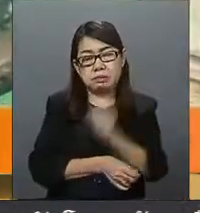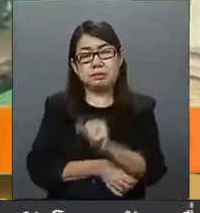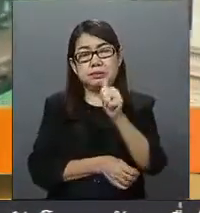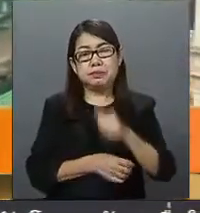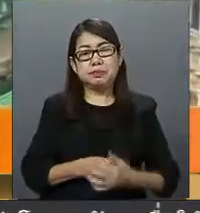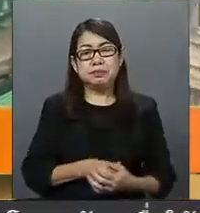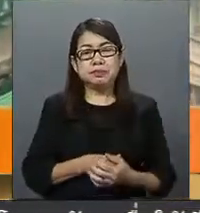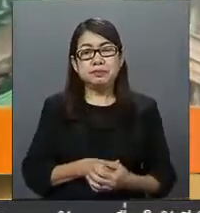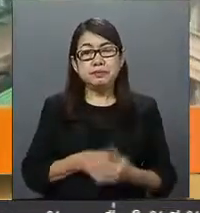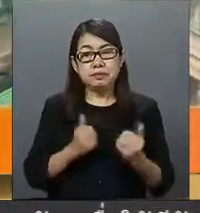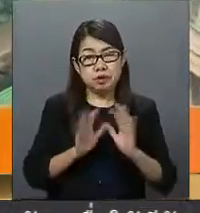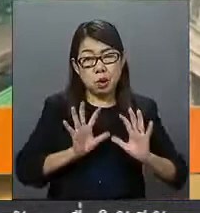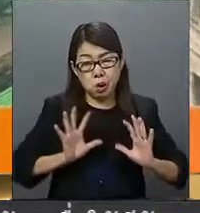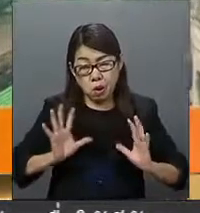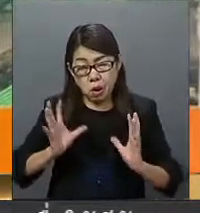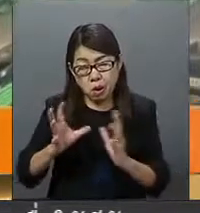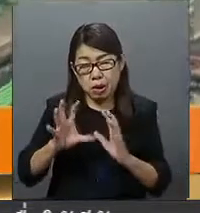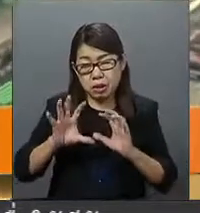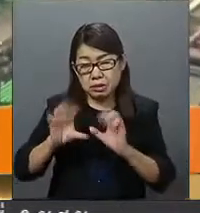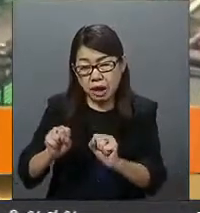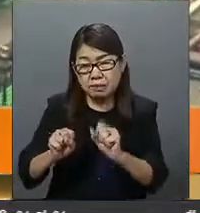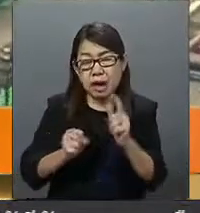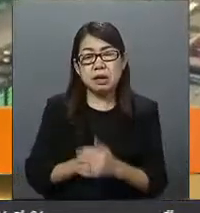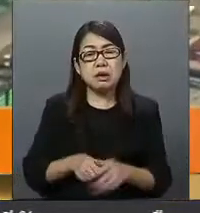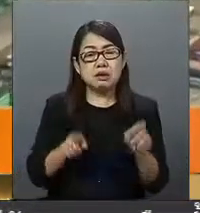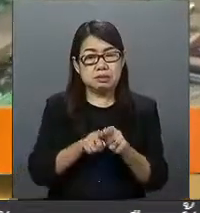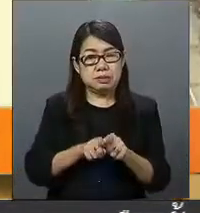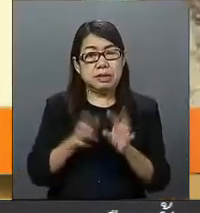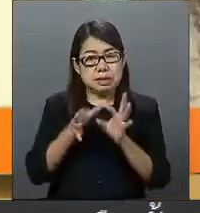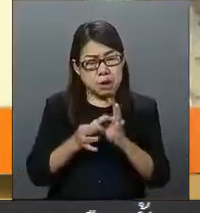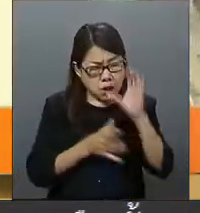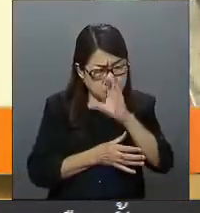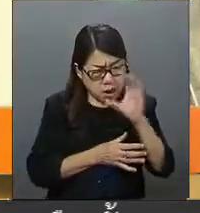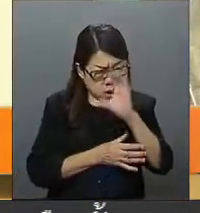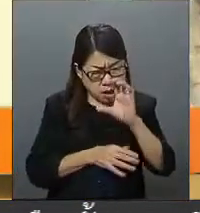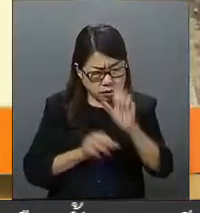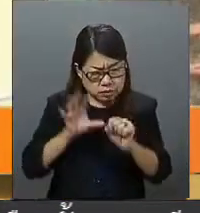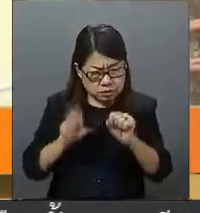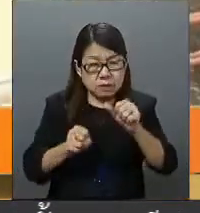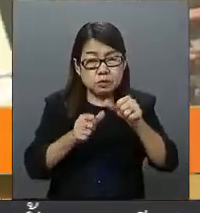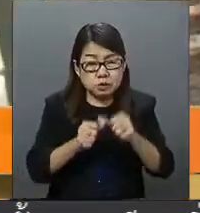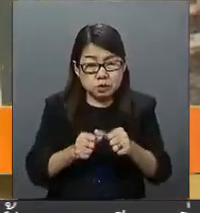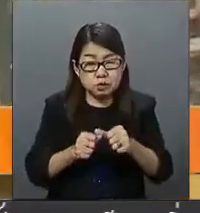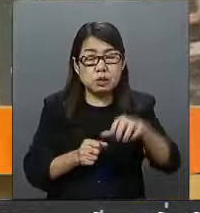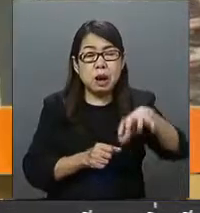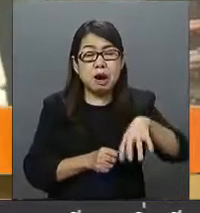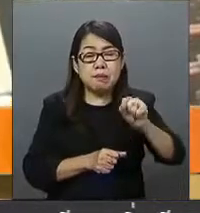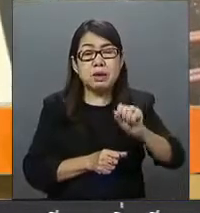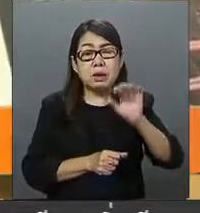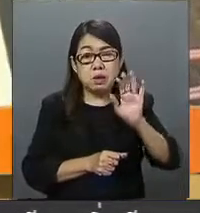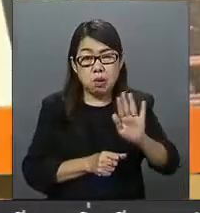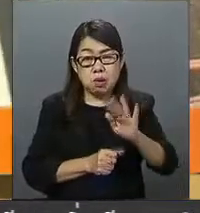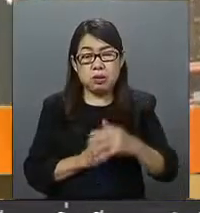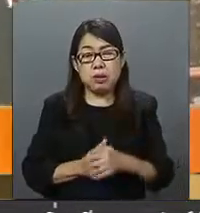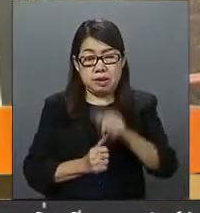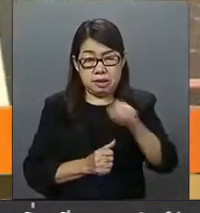ปฏิบัติการครั้งนี้ค่ะถือเป็นหนึ่งในการสืบสวนการต่อต้านการก่อการร้ายที่มีขึ้นในหลายเมืองทั่วประเทศรวมถึงในเมืองเคนด้วยซึ่งเจ้าหน้า